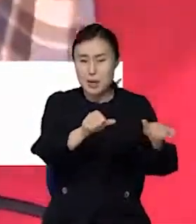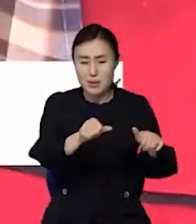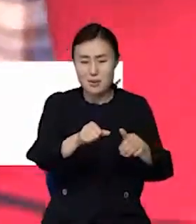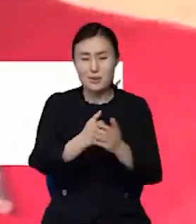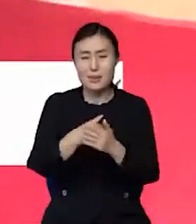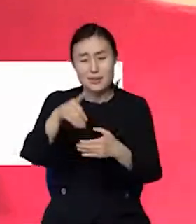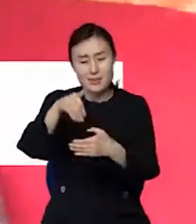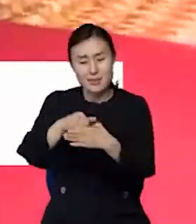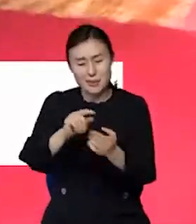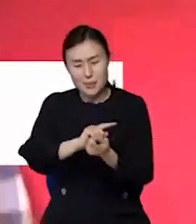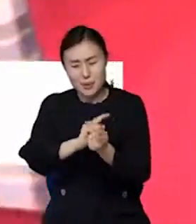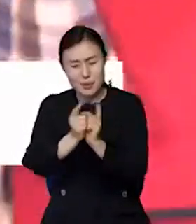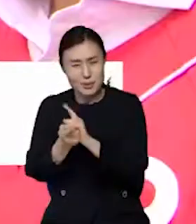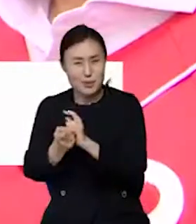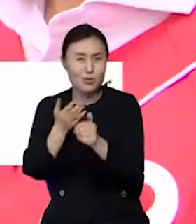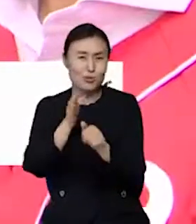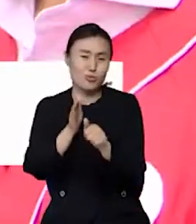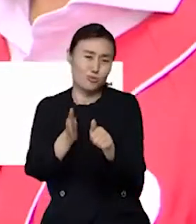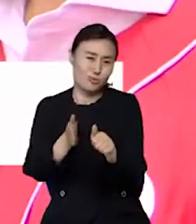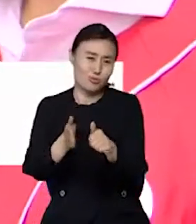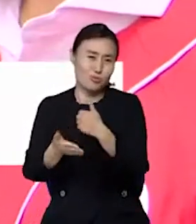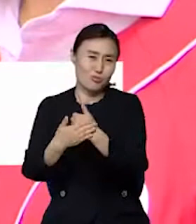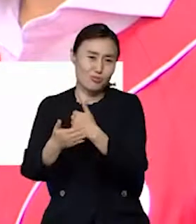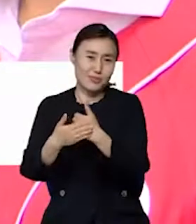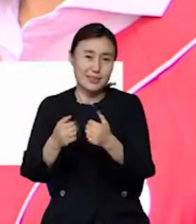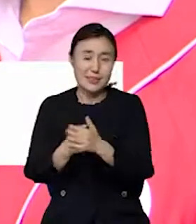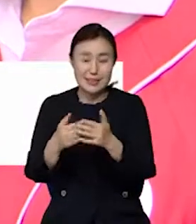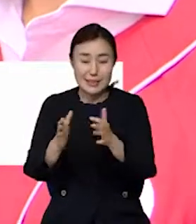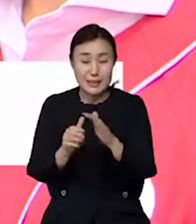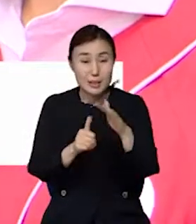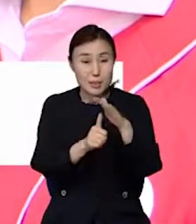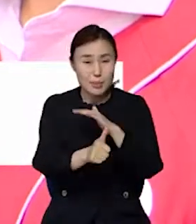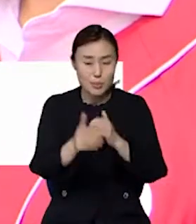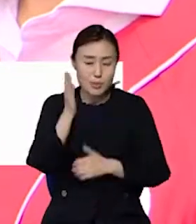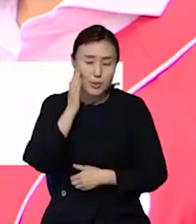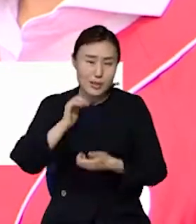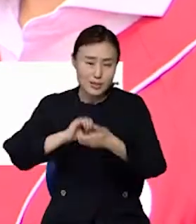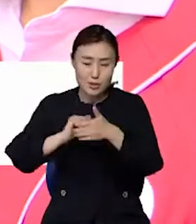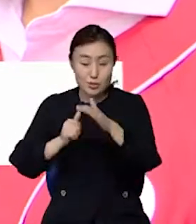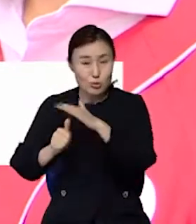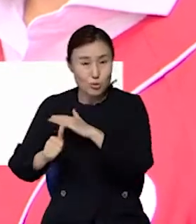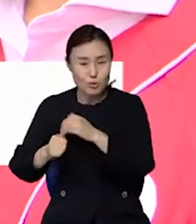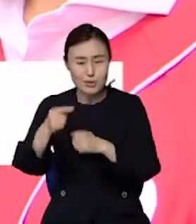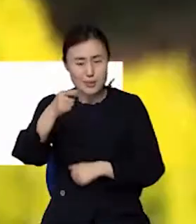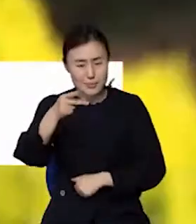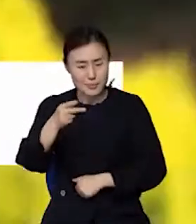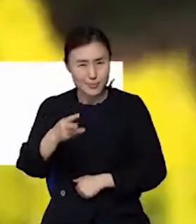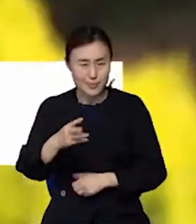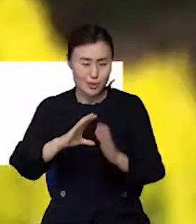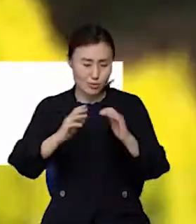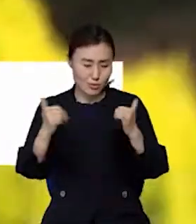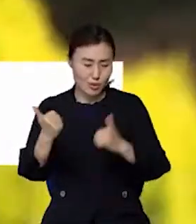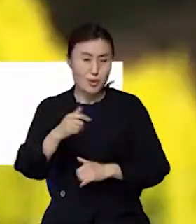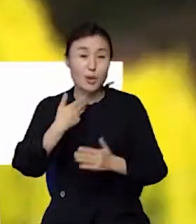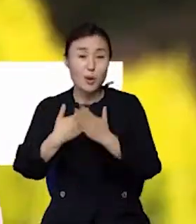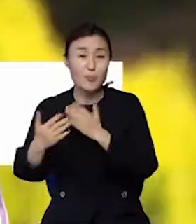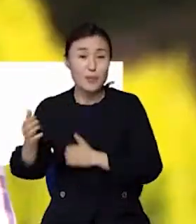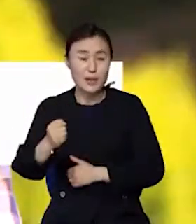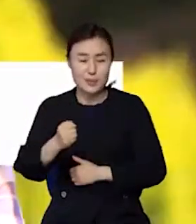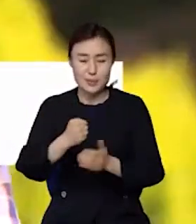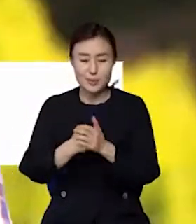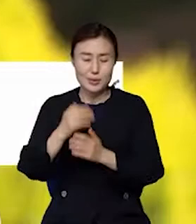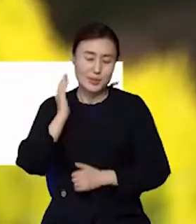있도록 도와달라고 호소했습니다. 당대표와 청와대 수석, 3선 국회의원의 경험을 토대로 윤석열